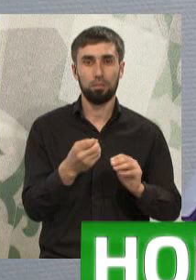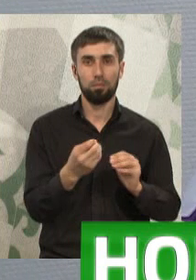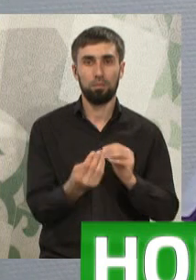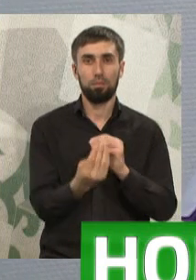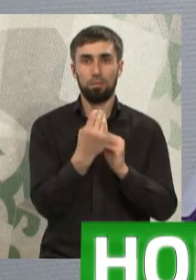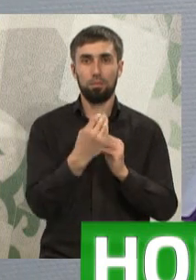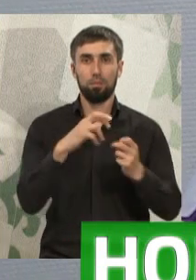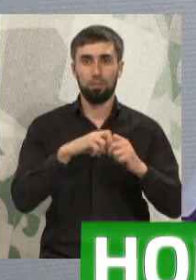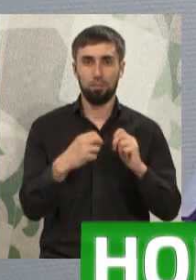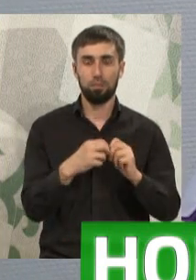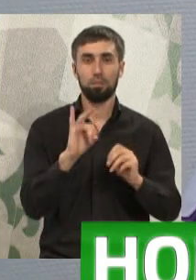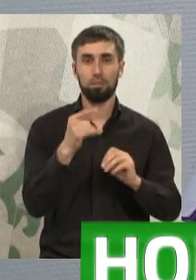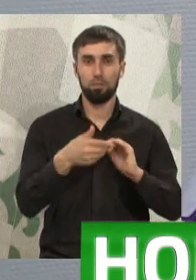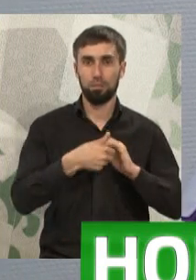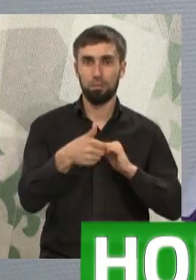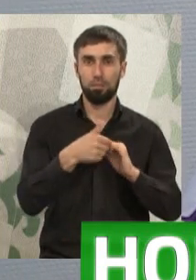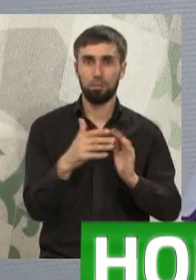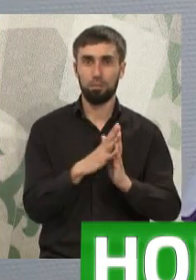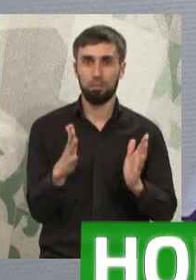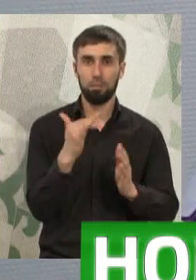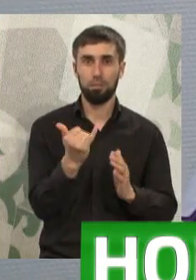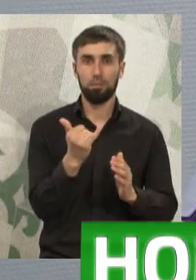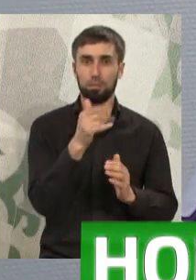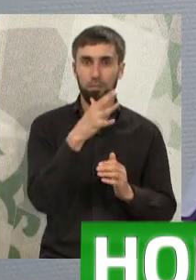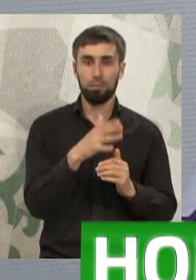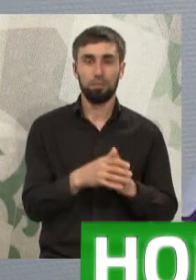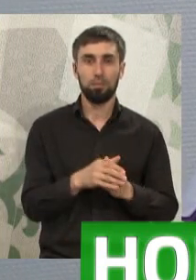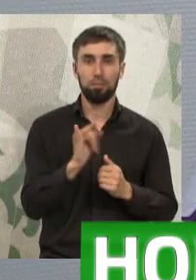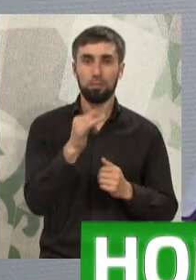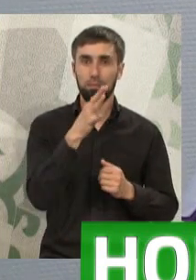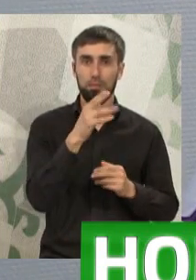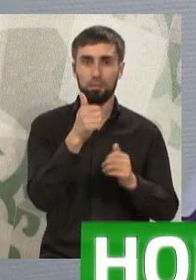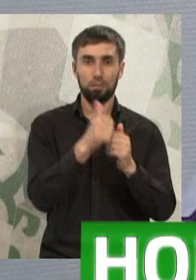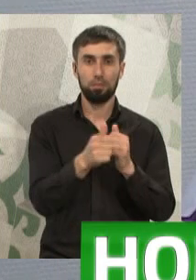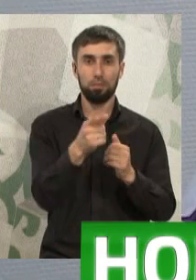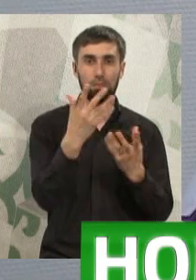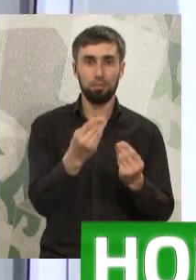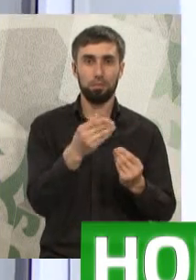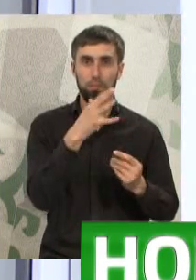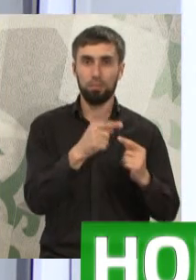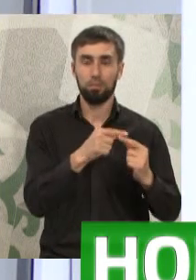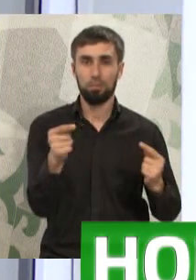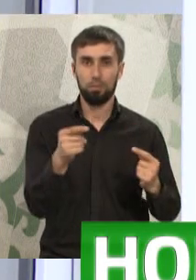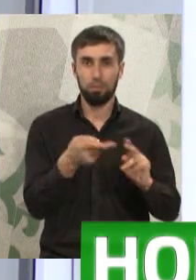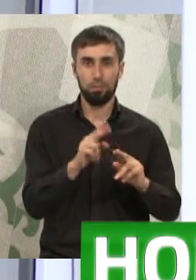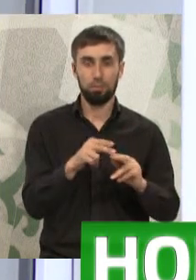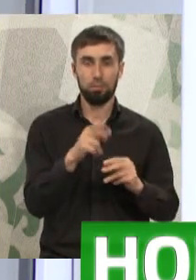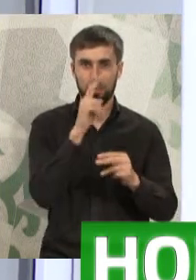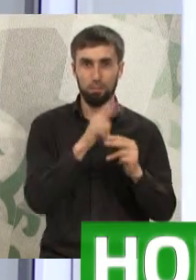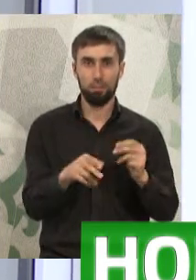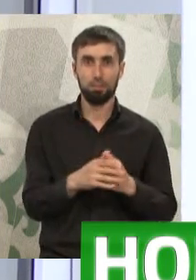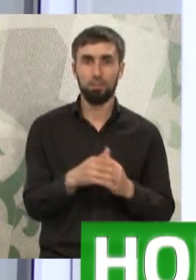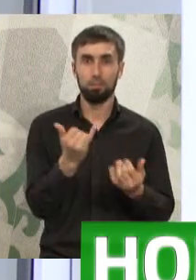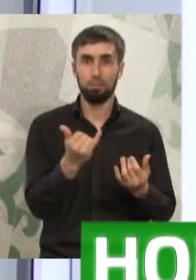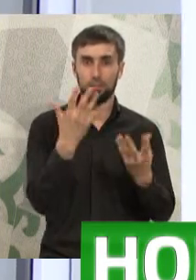что вызовов больше на сегодняшний день, время затрачивается на каждый вызов гораздо больше. Даже в свой профессиональный